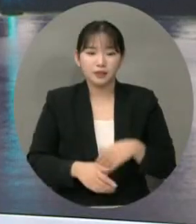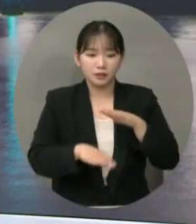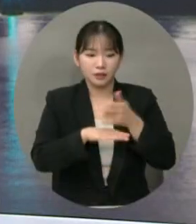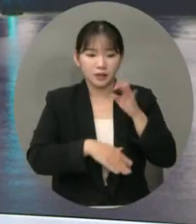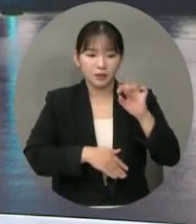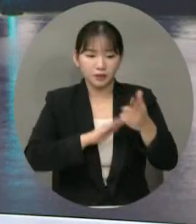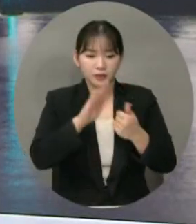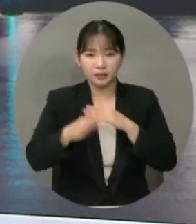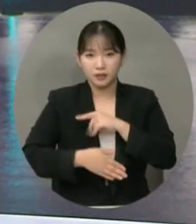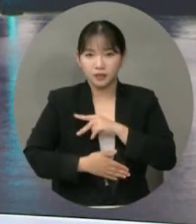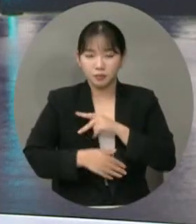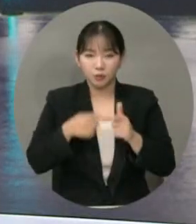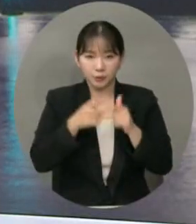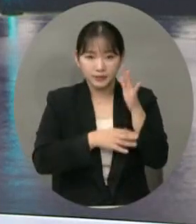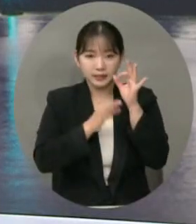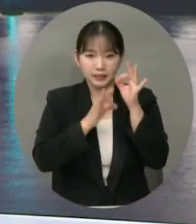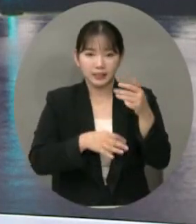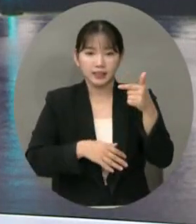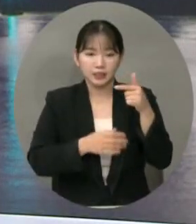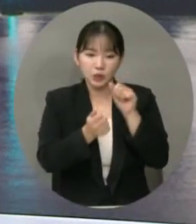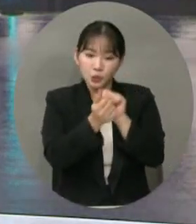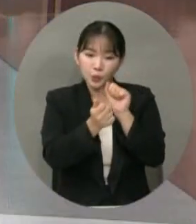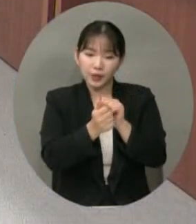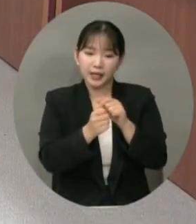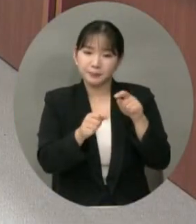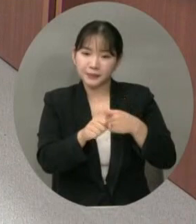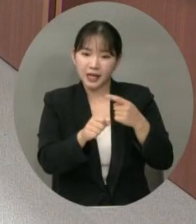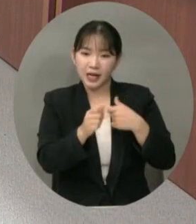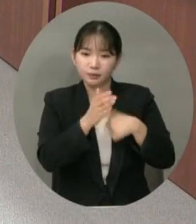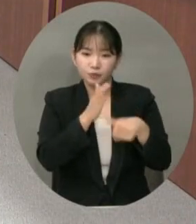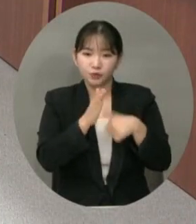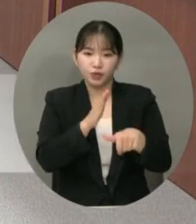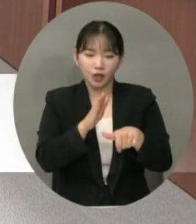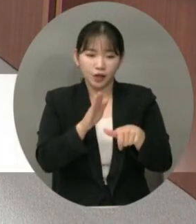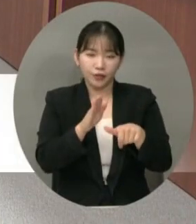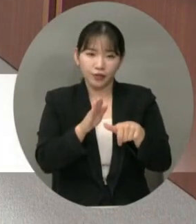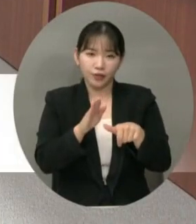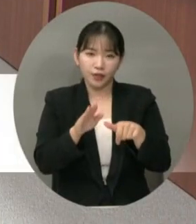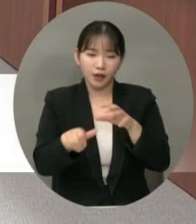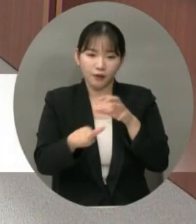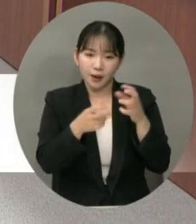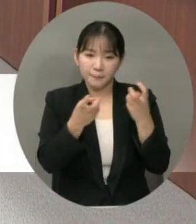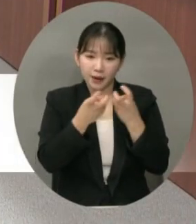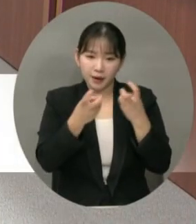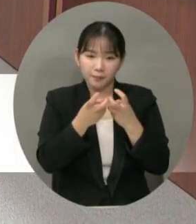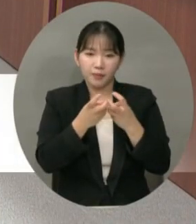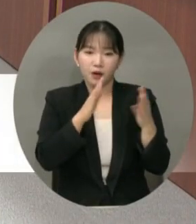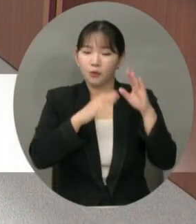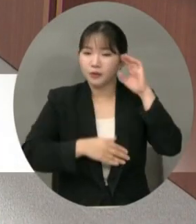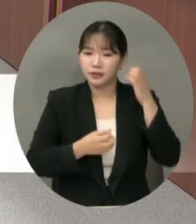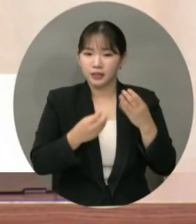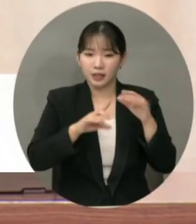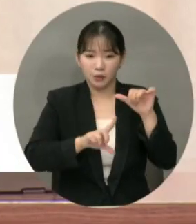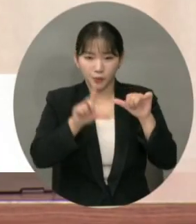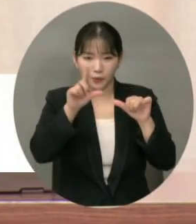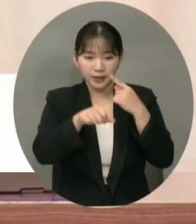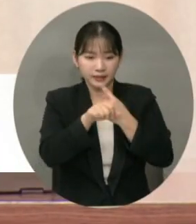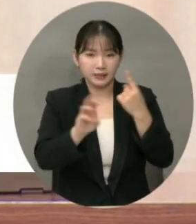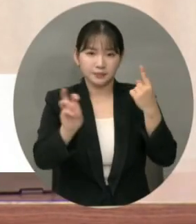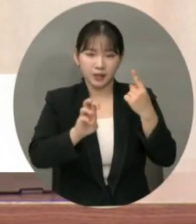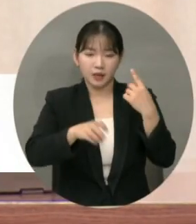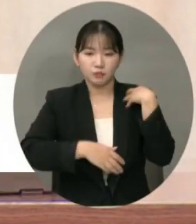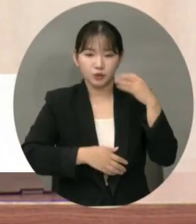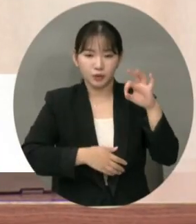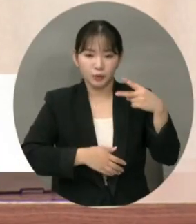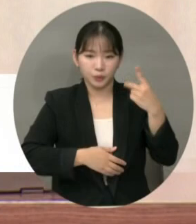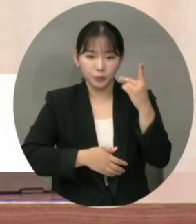손혜원 전 의원이 목포시에 기증한 나전칠기 활용 방안 시민공청회가 오는 5일 오후 1시 30분